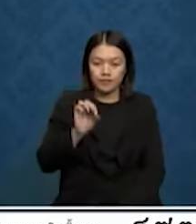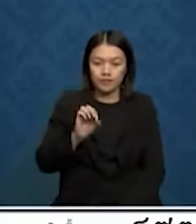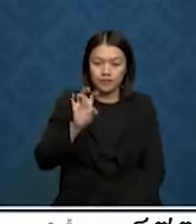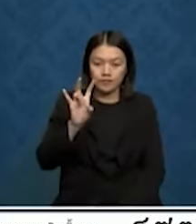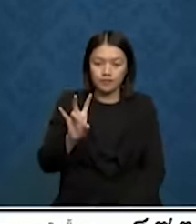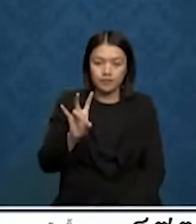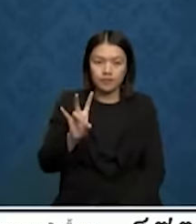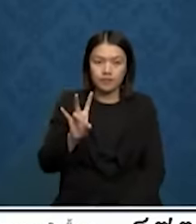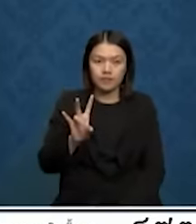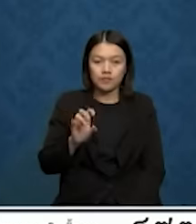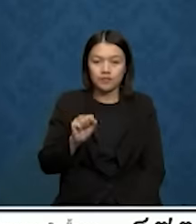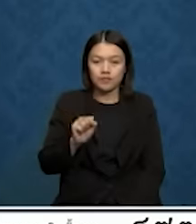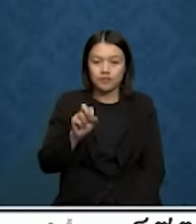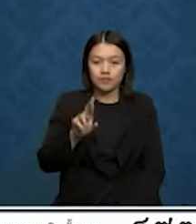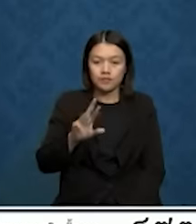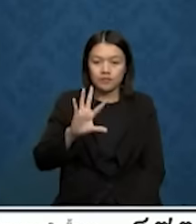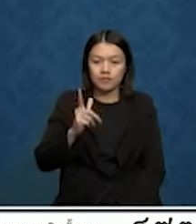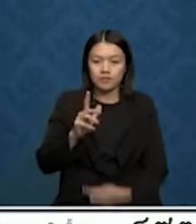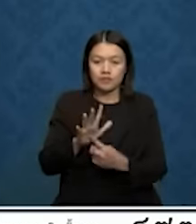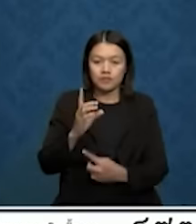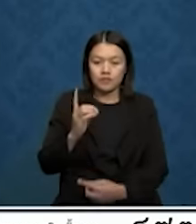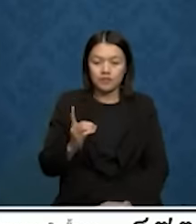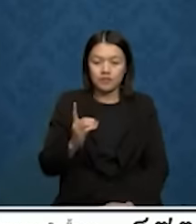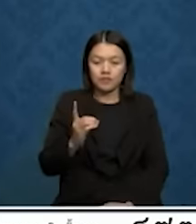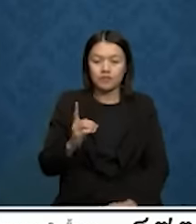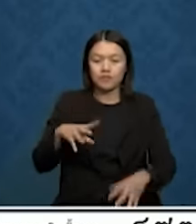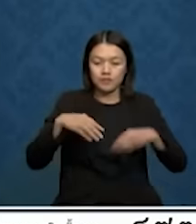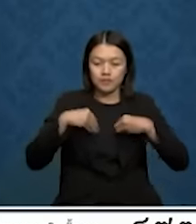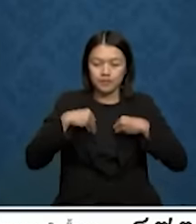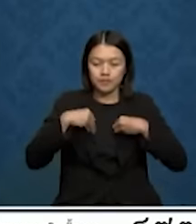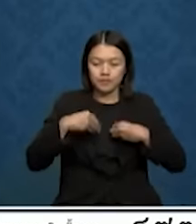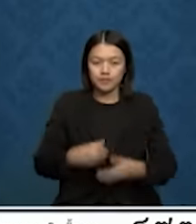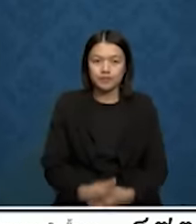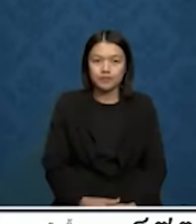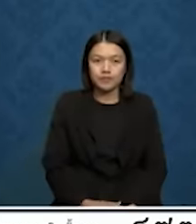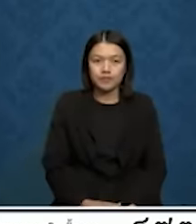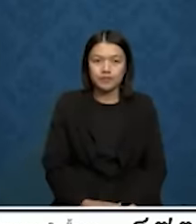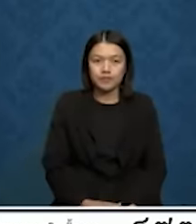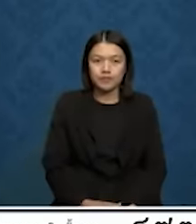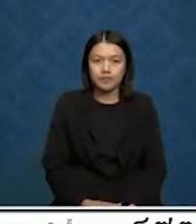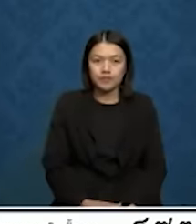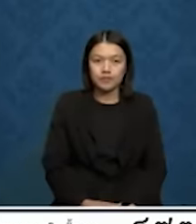397นายสรชัดสุจิต เห็นชอบครับ